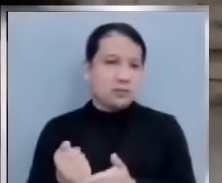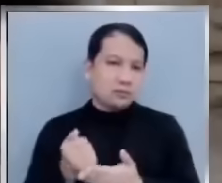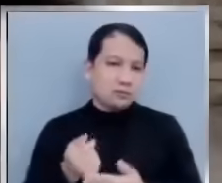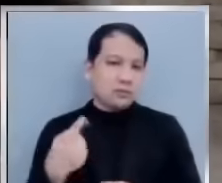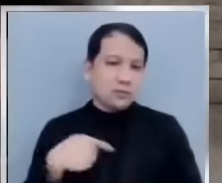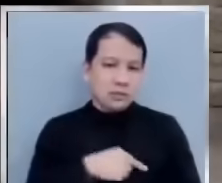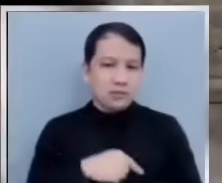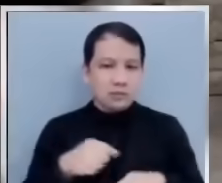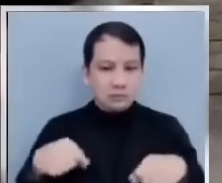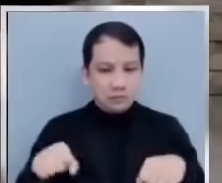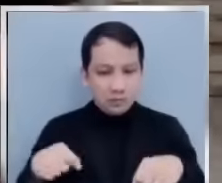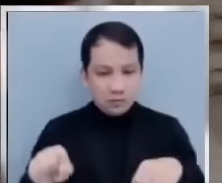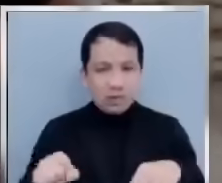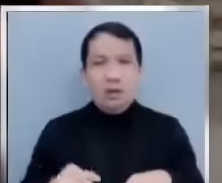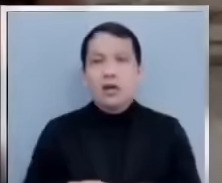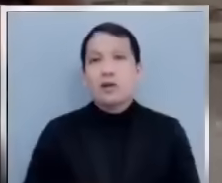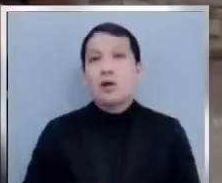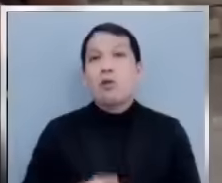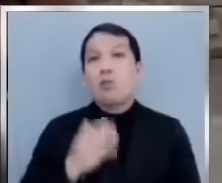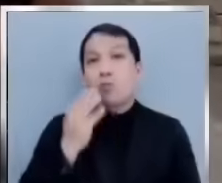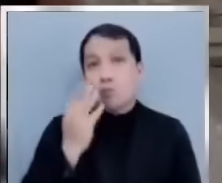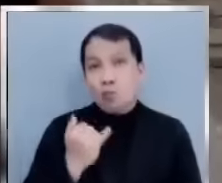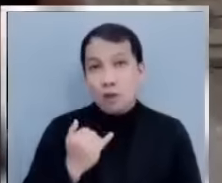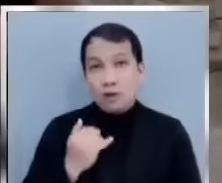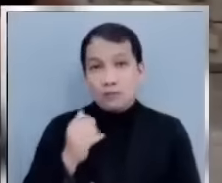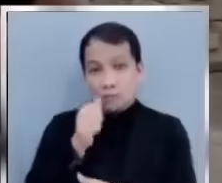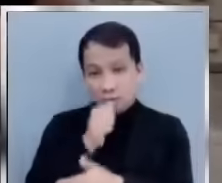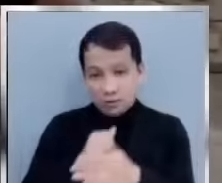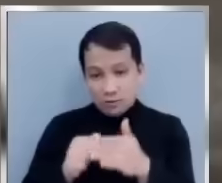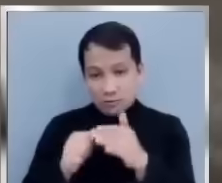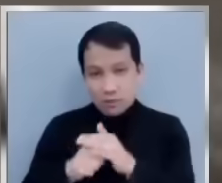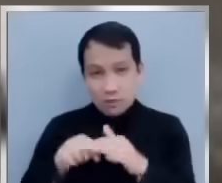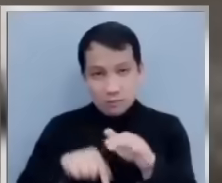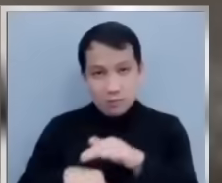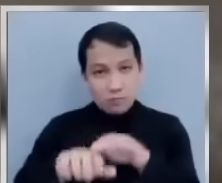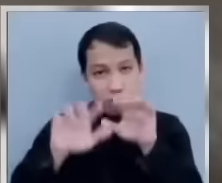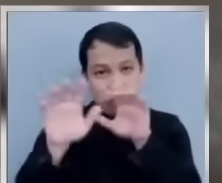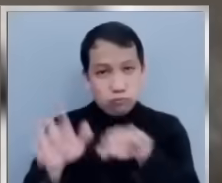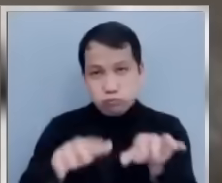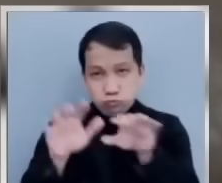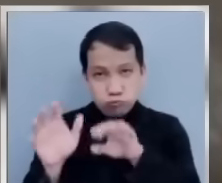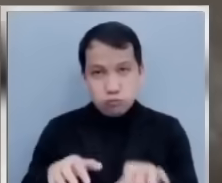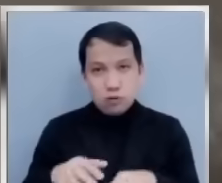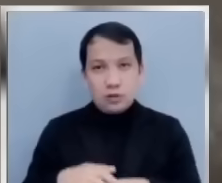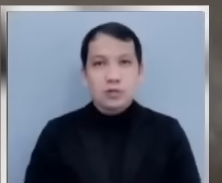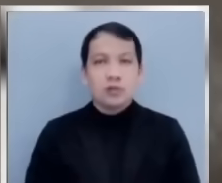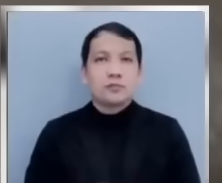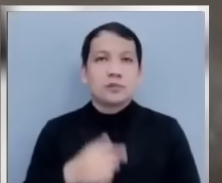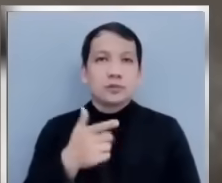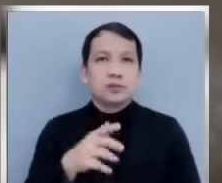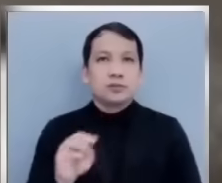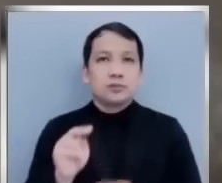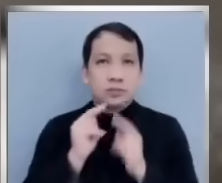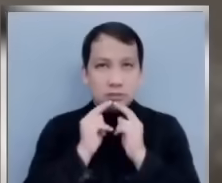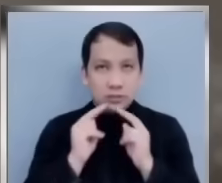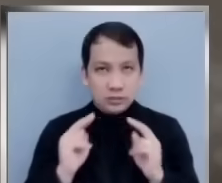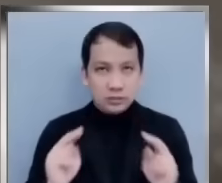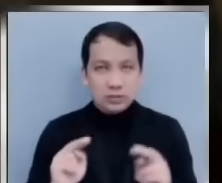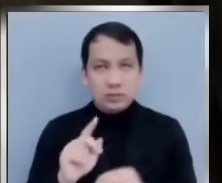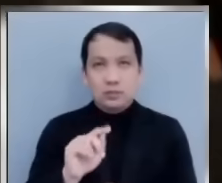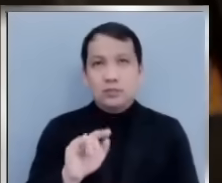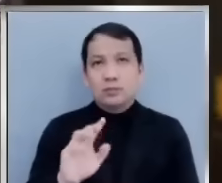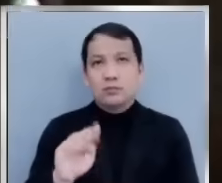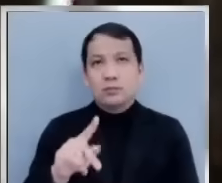Kasi isa ito, ma'am, nasisilungan namin pagka malakas yung ulan. Para sa GMA Integrated News, Tina Panganiban